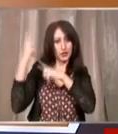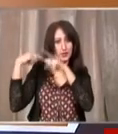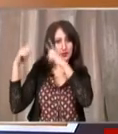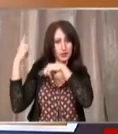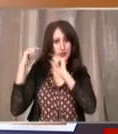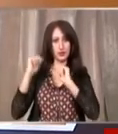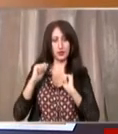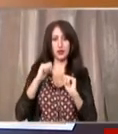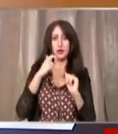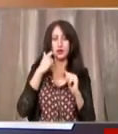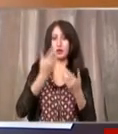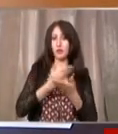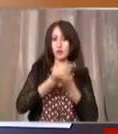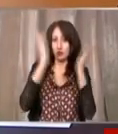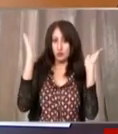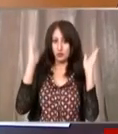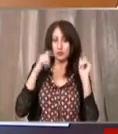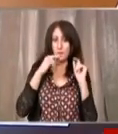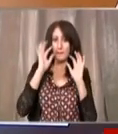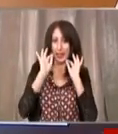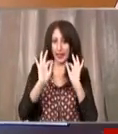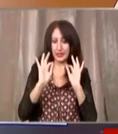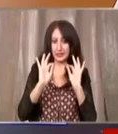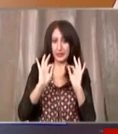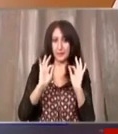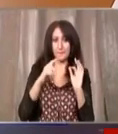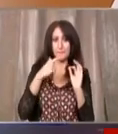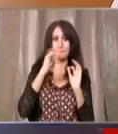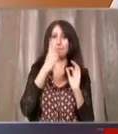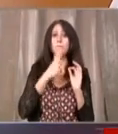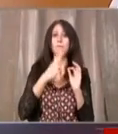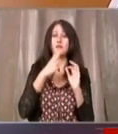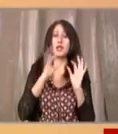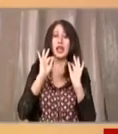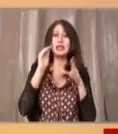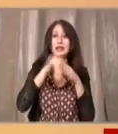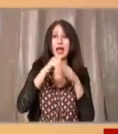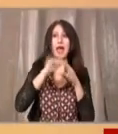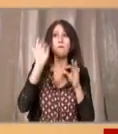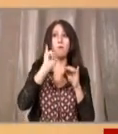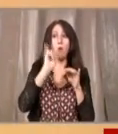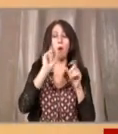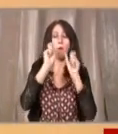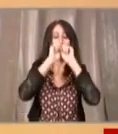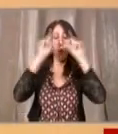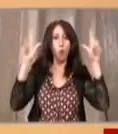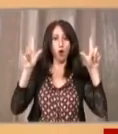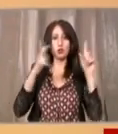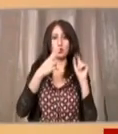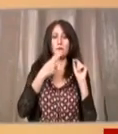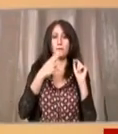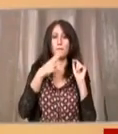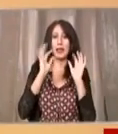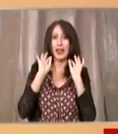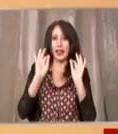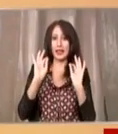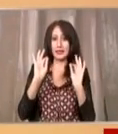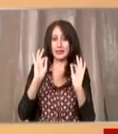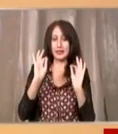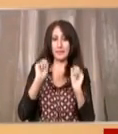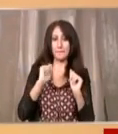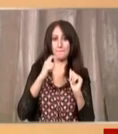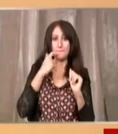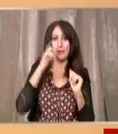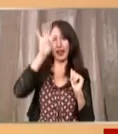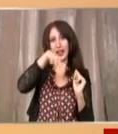موجوده، والدستور كان حريصا في مواده 141 و140 و142 اللي ادى فرص جيده لكل من يرغب